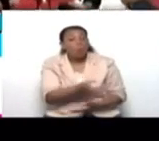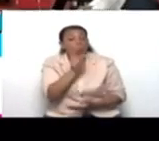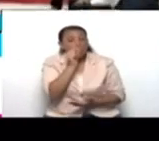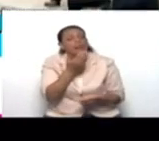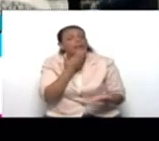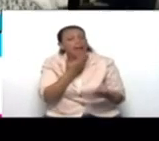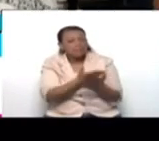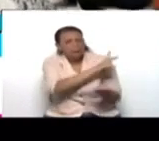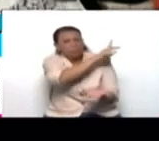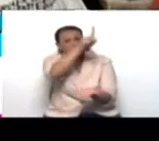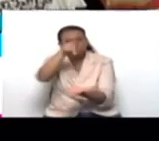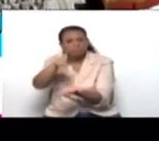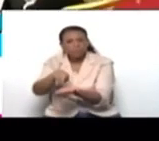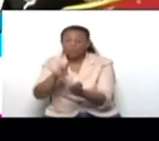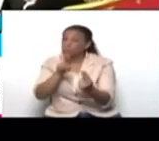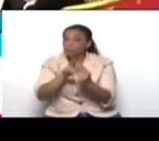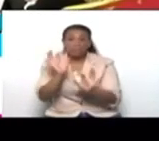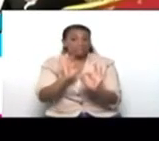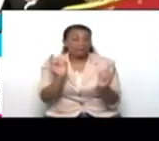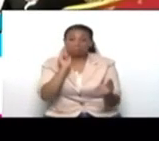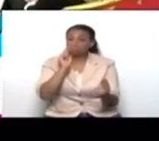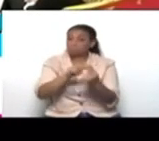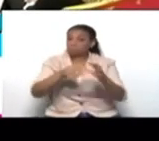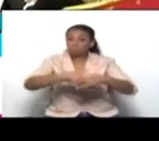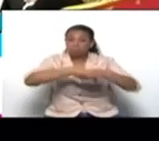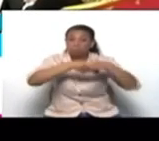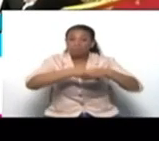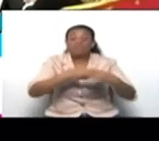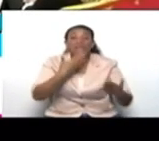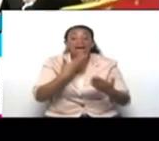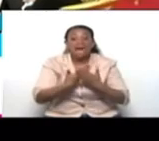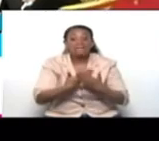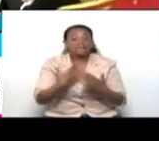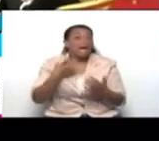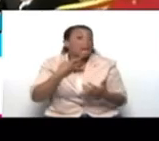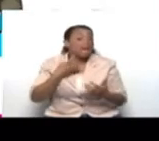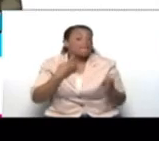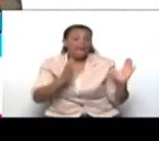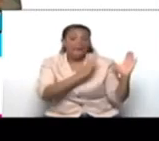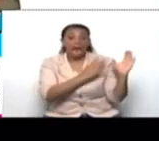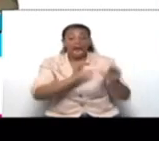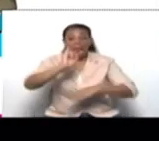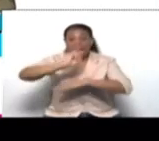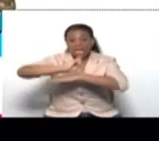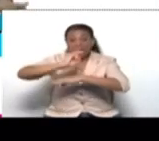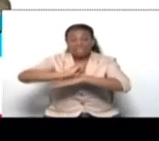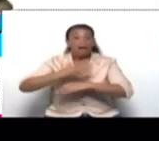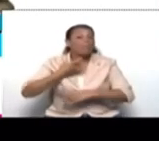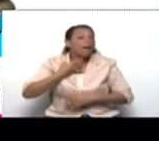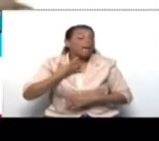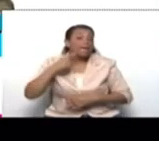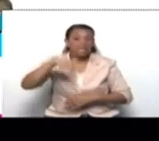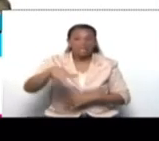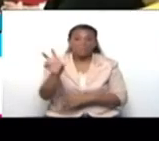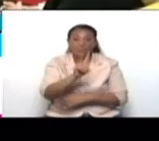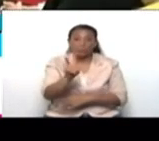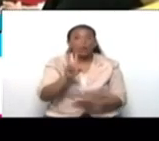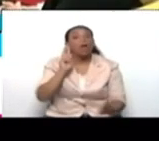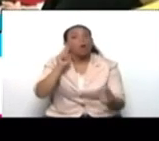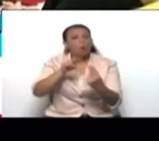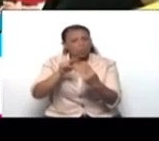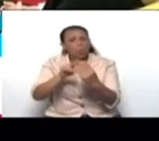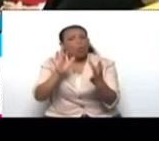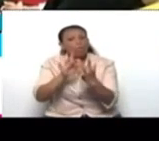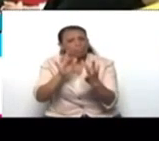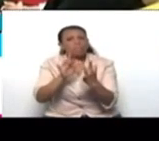io ringrazio veramente che è venuto in Venezuela, io non lo conoscevo e voglio ringraziare le chiese